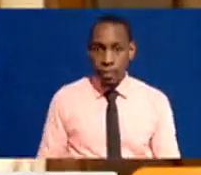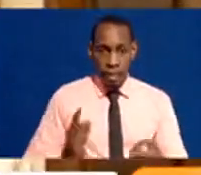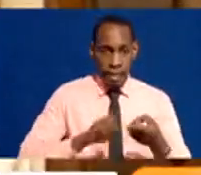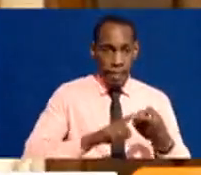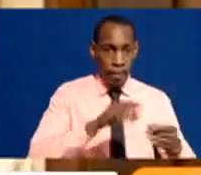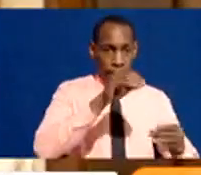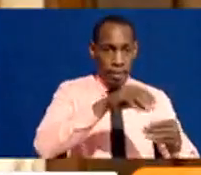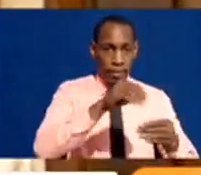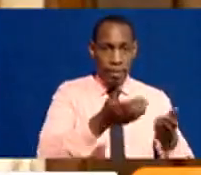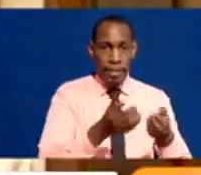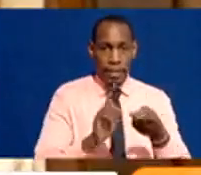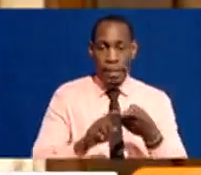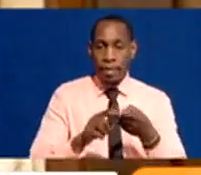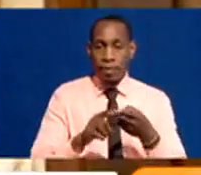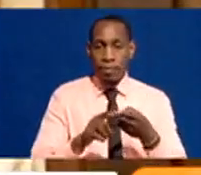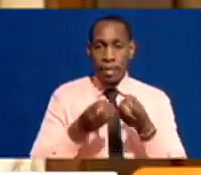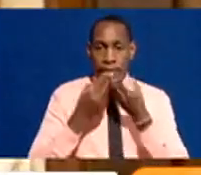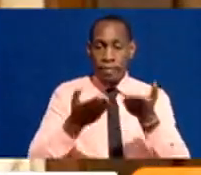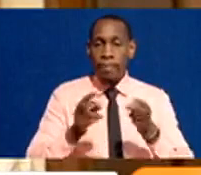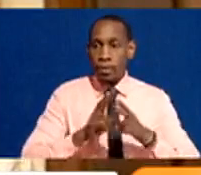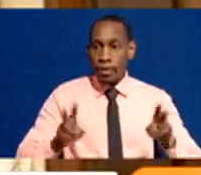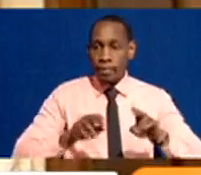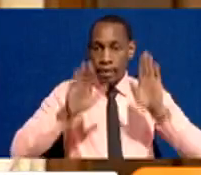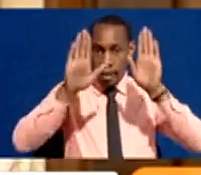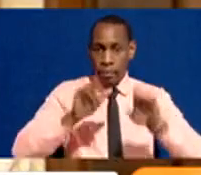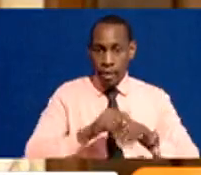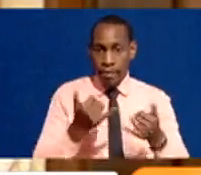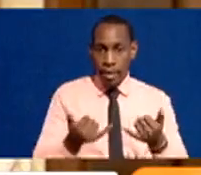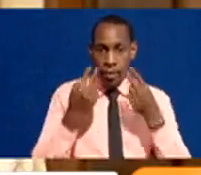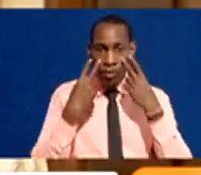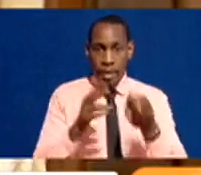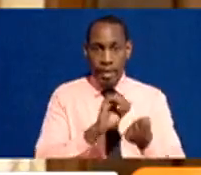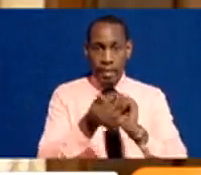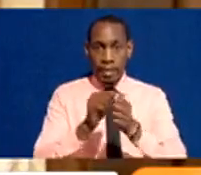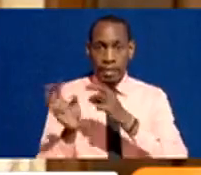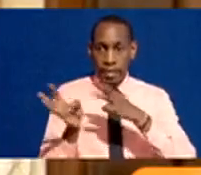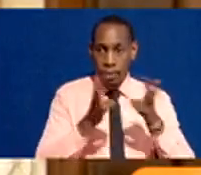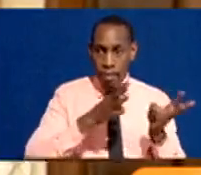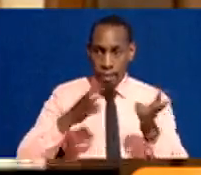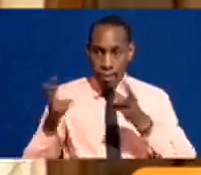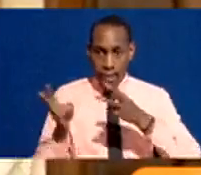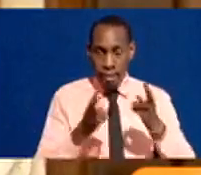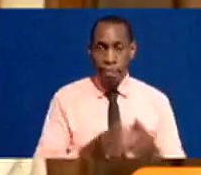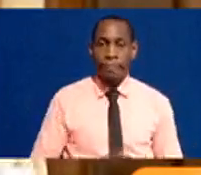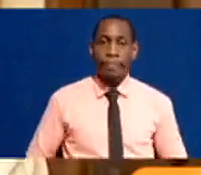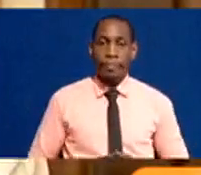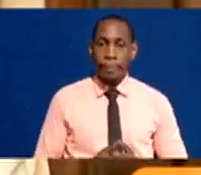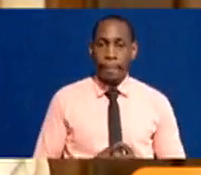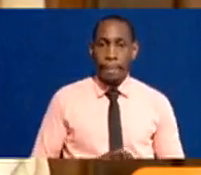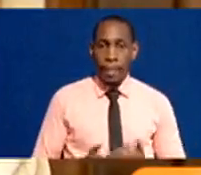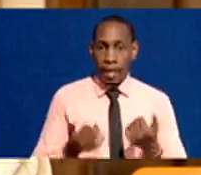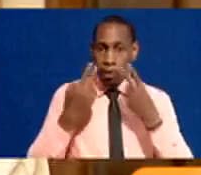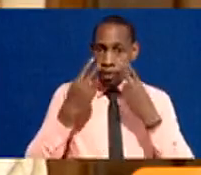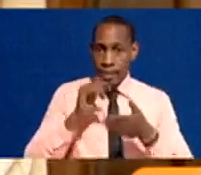ambazo zinatumika, information ni muhimu sana haswa wakati huu ambapo tunaangalia mabadiliko ya hali ya anga ama climate change.